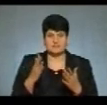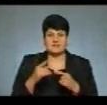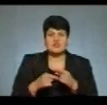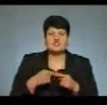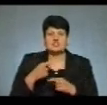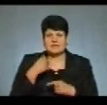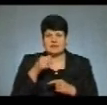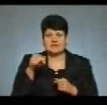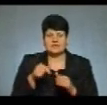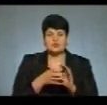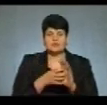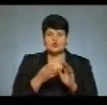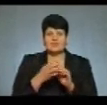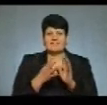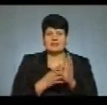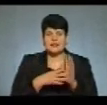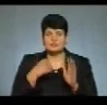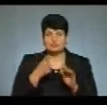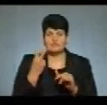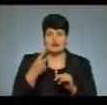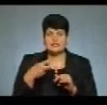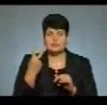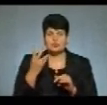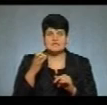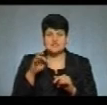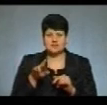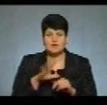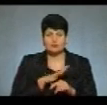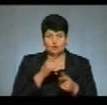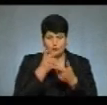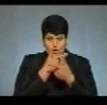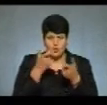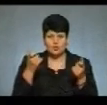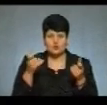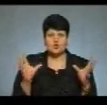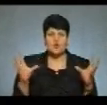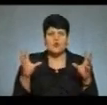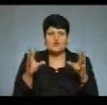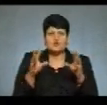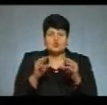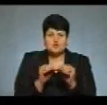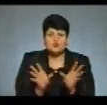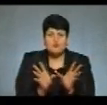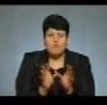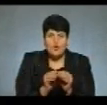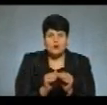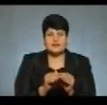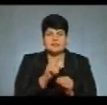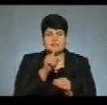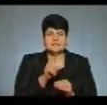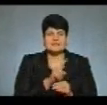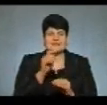рік, в 1919 році, 22 січня, було проголошено соборність, об'єднання Західноукраїнської